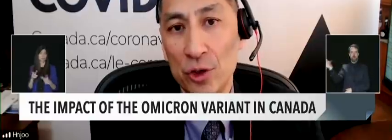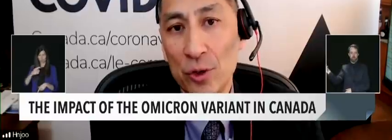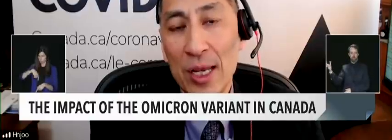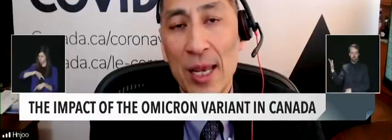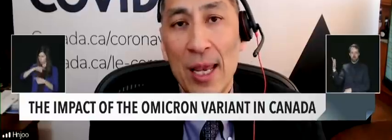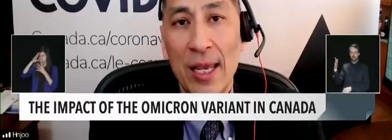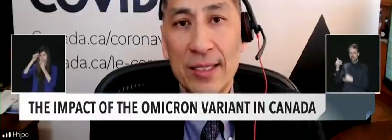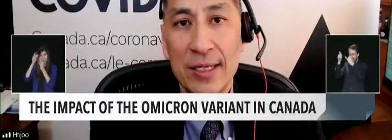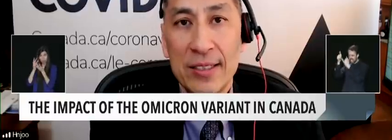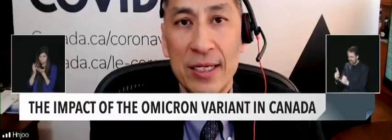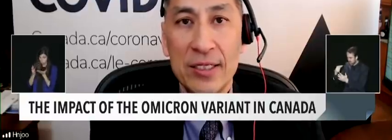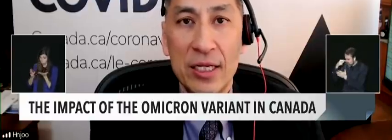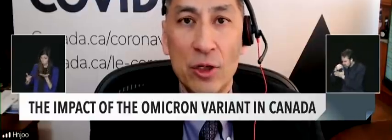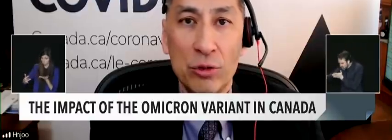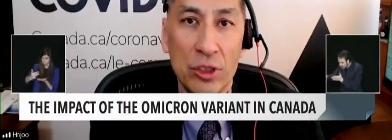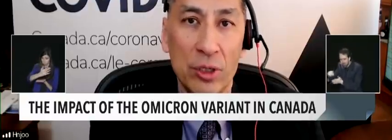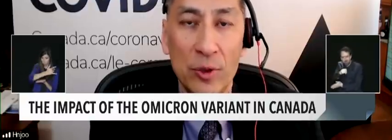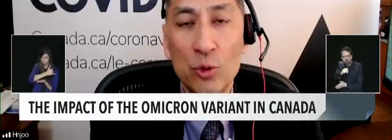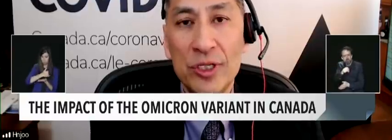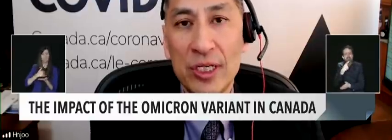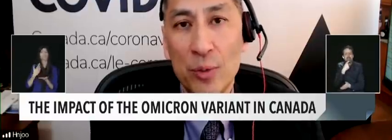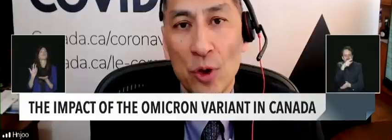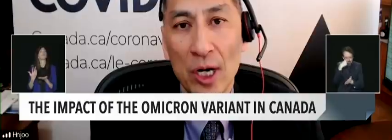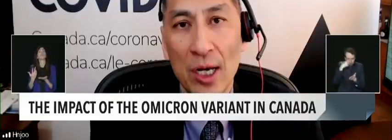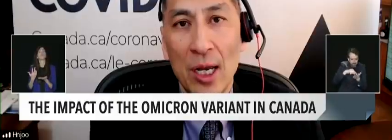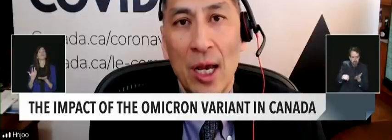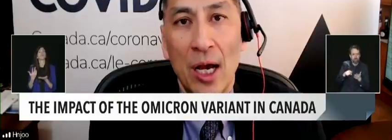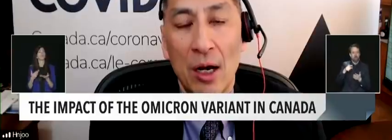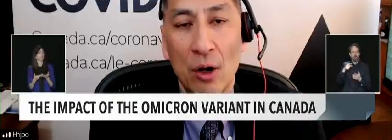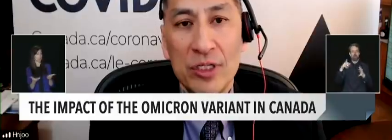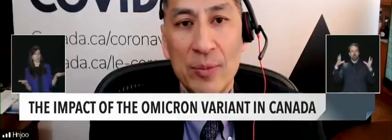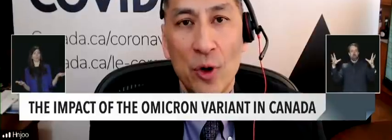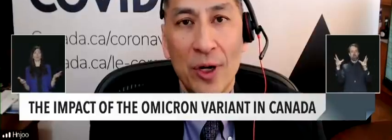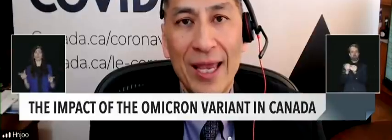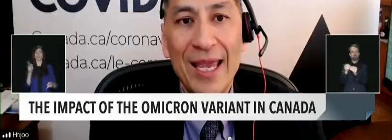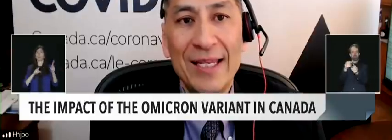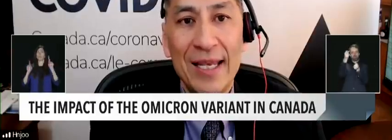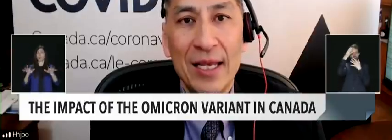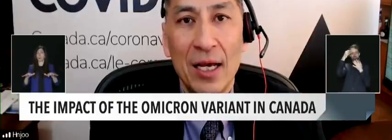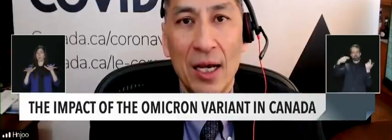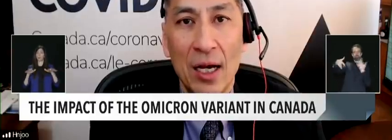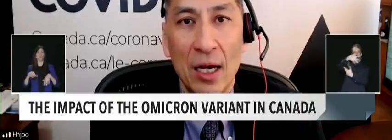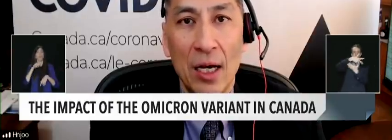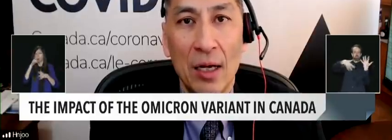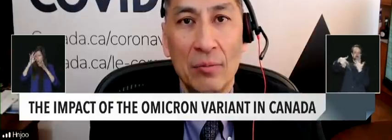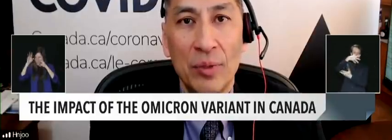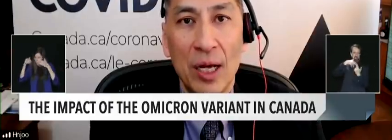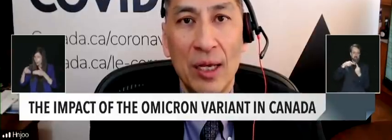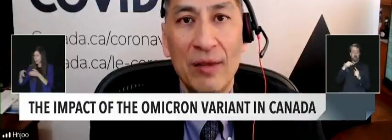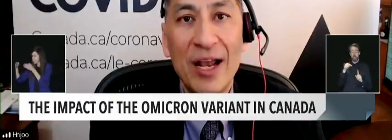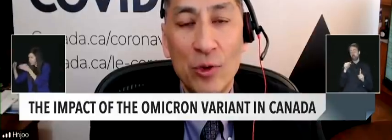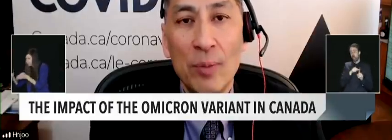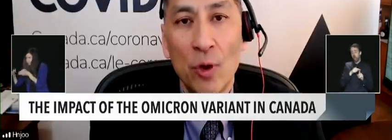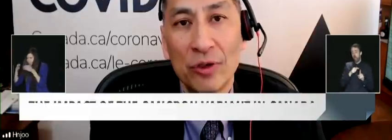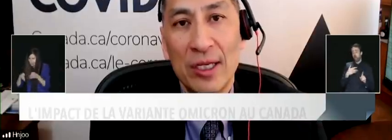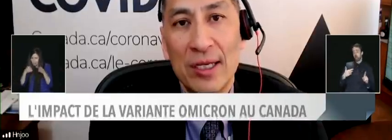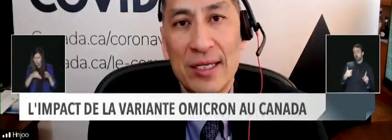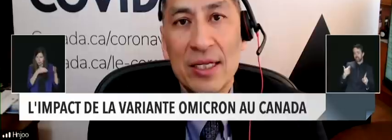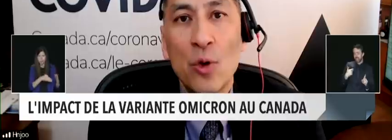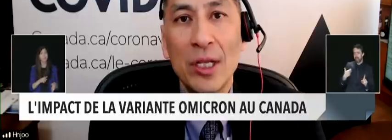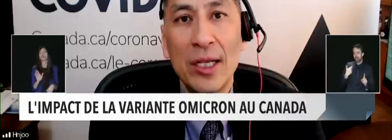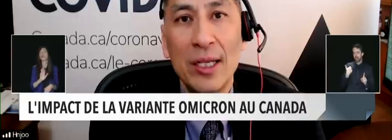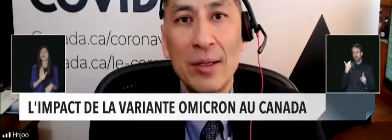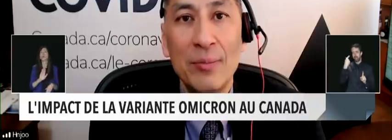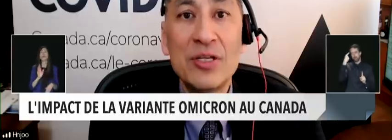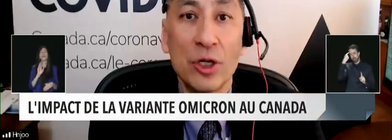individus. Et c'est un autre outil pour aussi pour aider à évaluer,